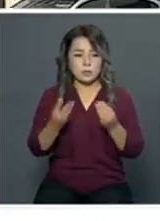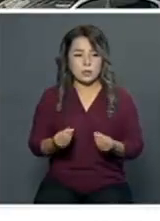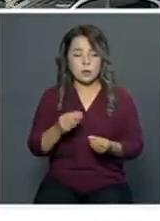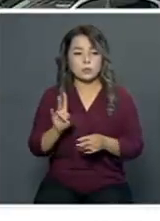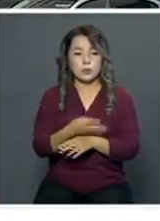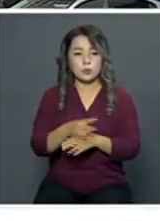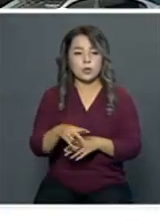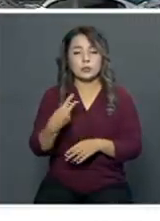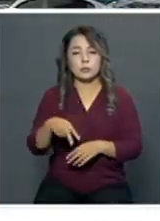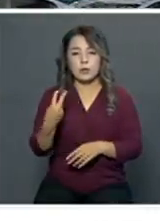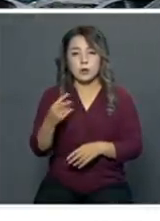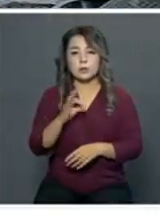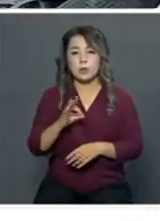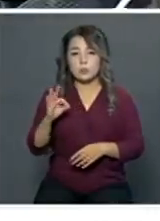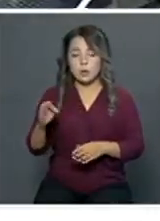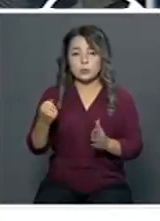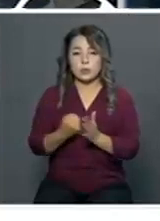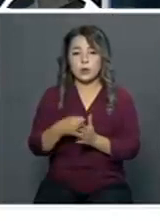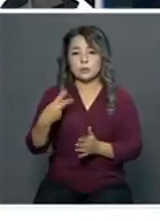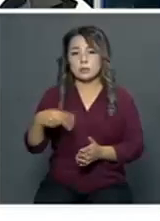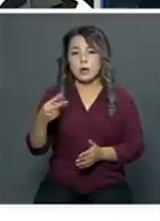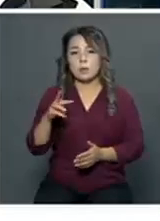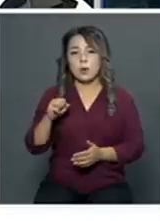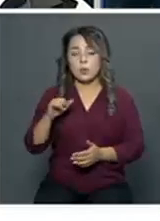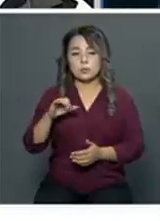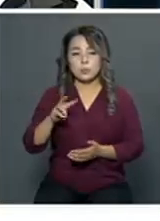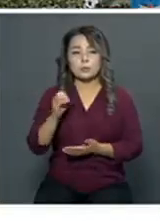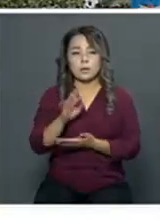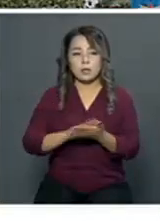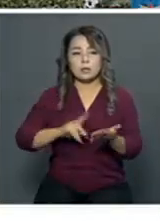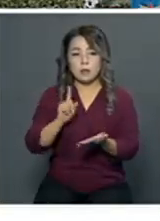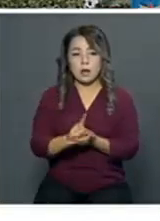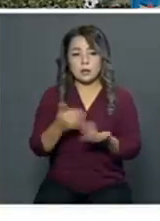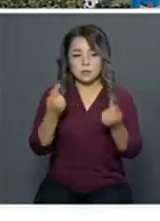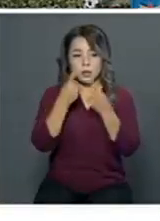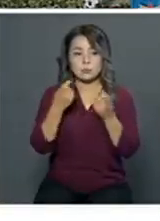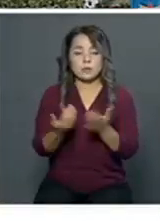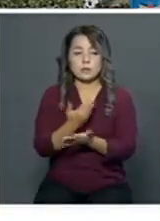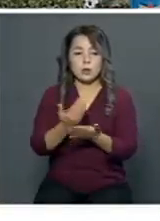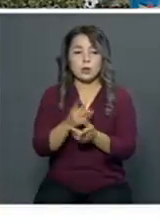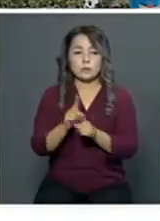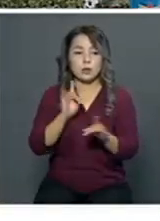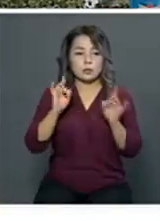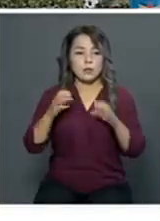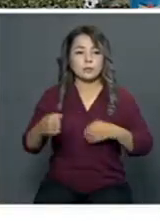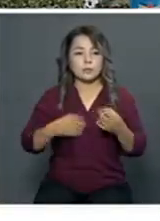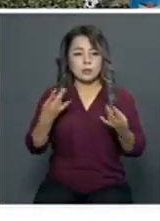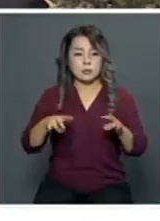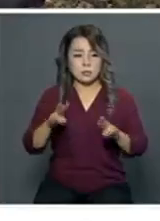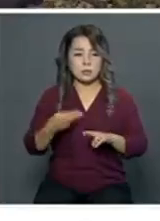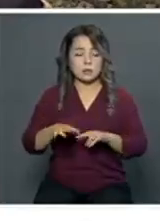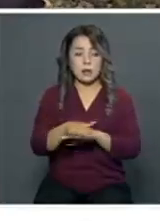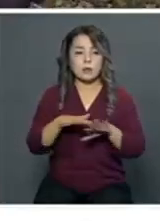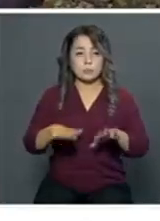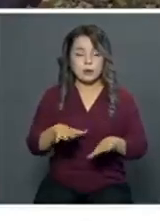сағат 22:00-ден басталып, 22 маусымға дейін жалғасады. Алайда дүрбелеңге жол бермеу қажет деді. Нұрсұлтанның